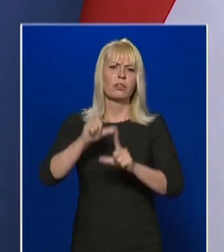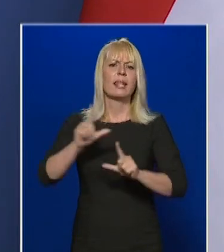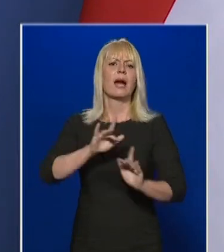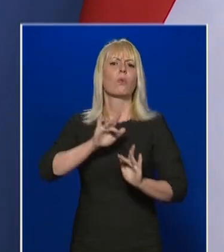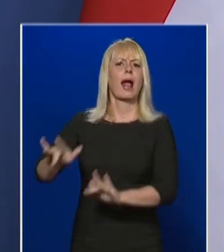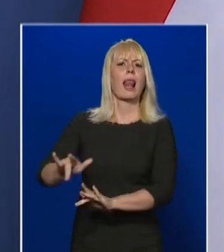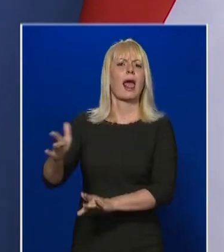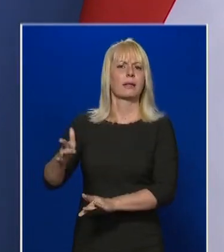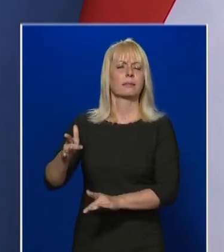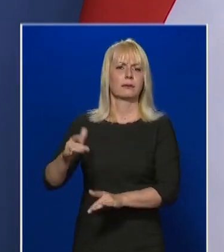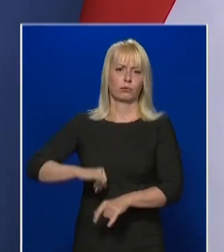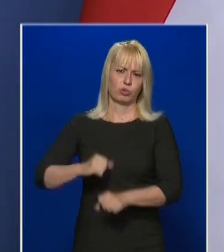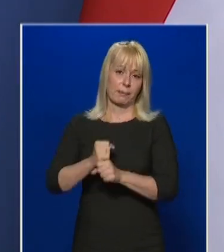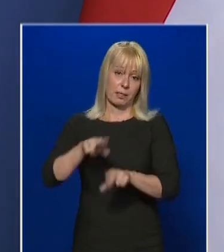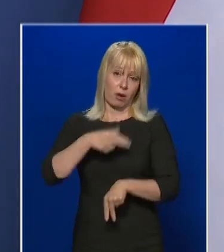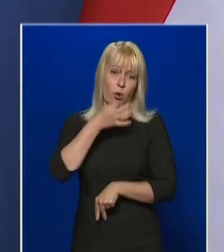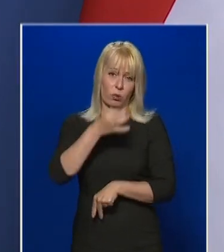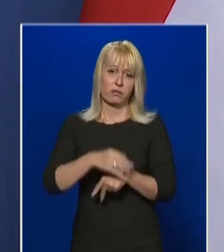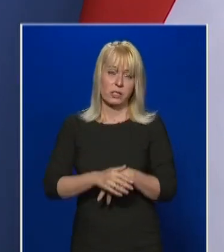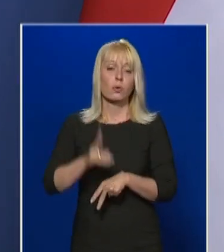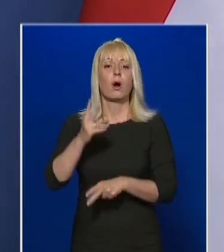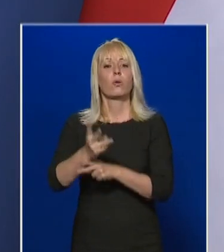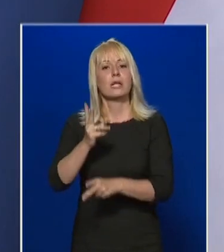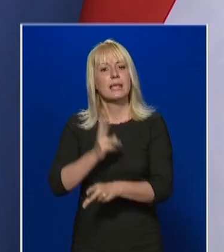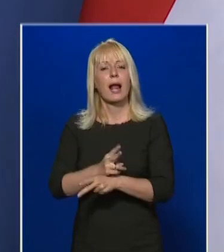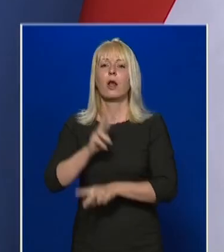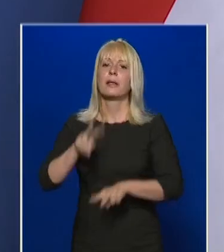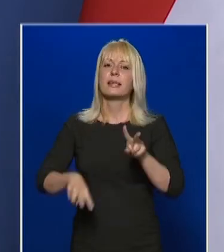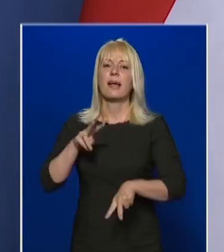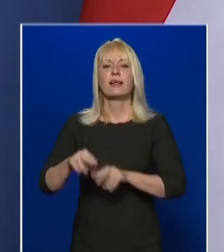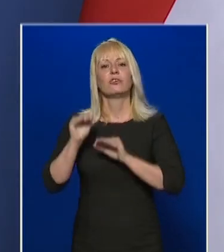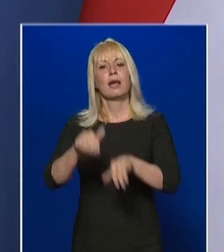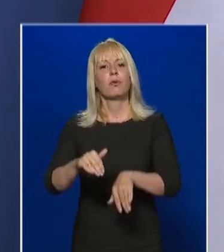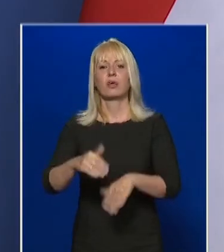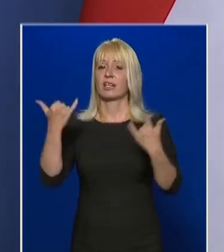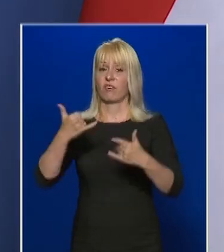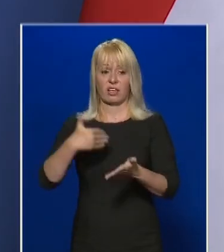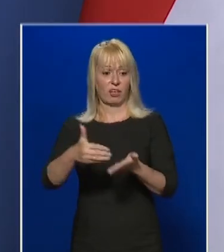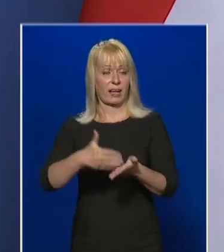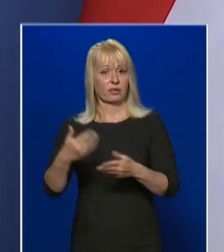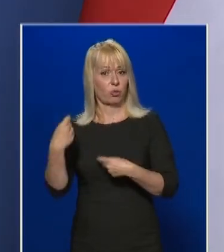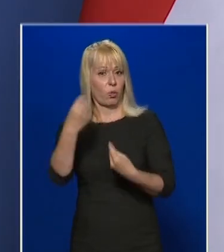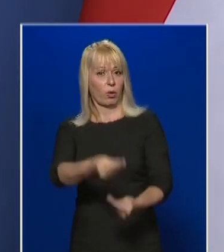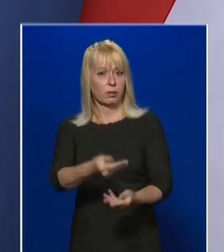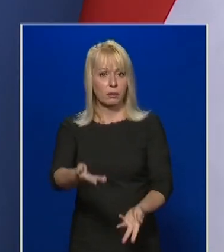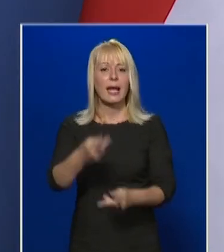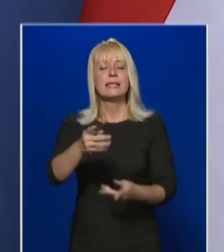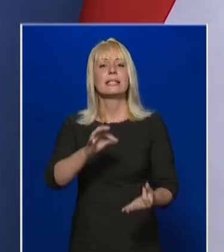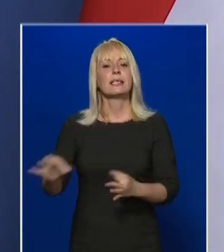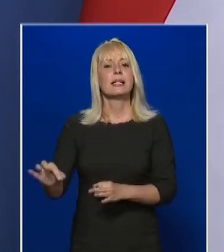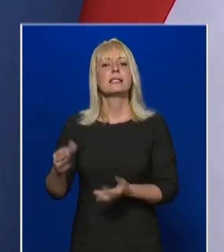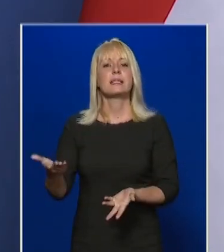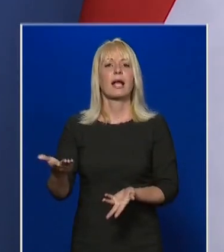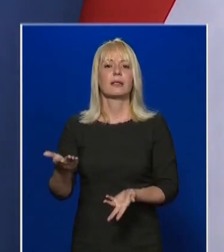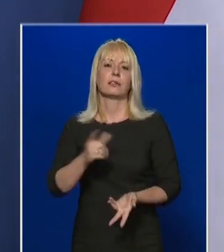elkövetett bűncselekményről van szó akkor ott az állam a nevelés támogatására fölöslegesen költött tehát ezt az intézkedést legfeljebb abból a